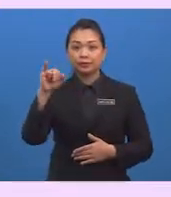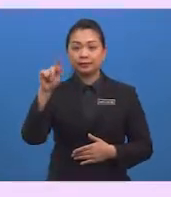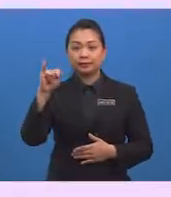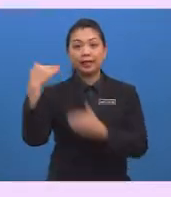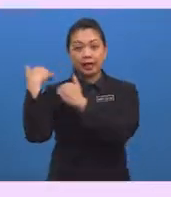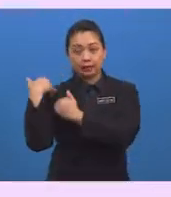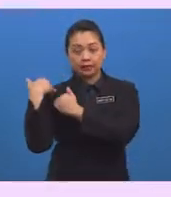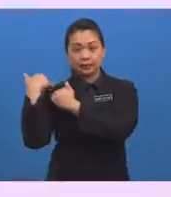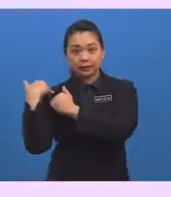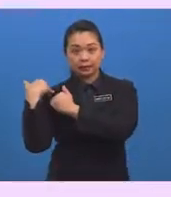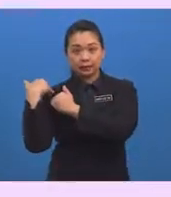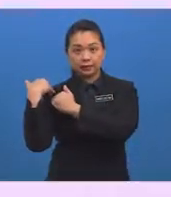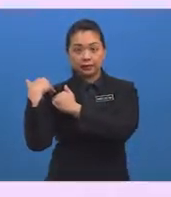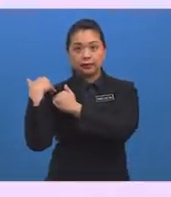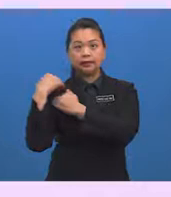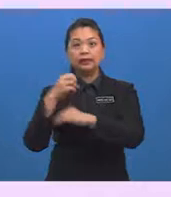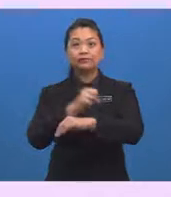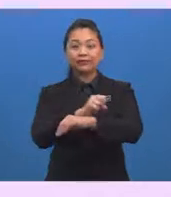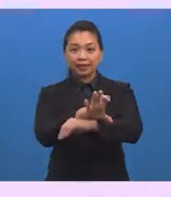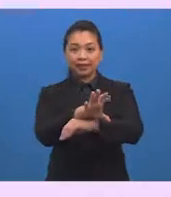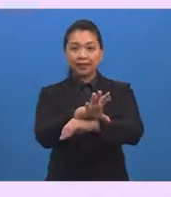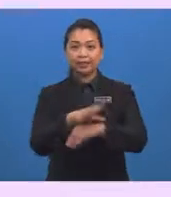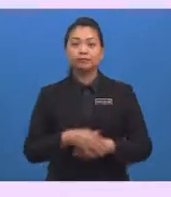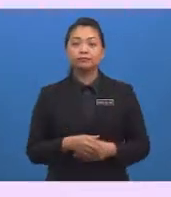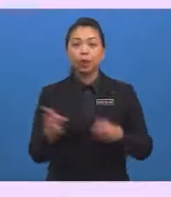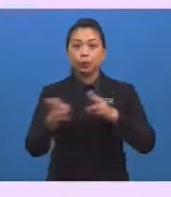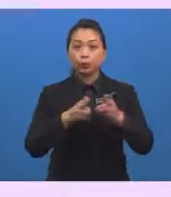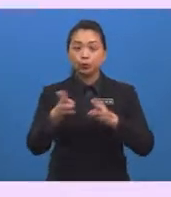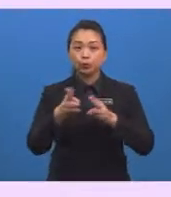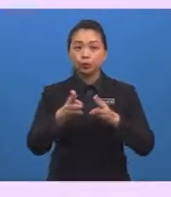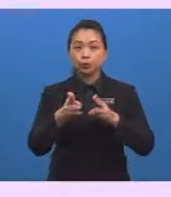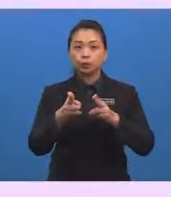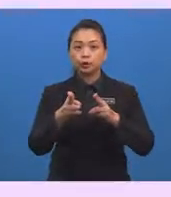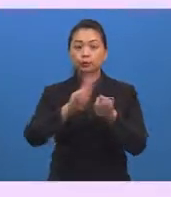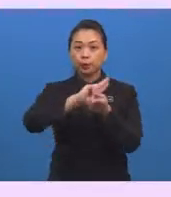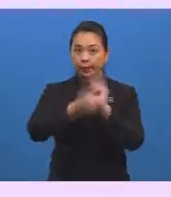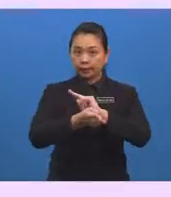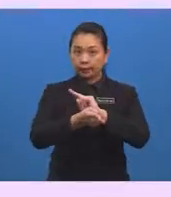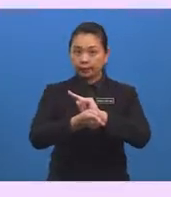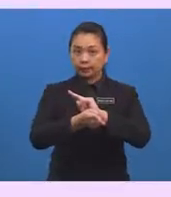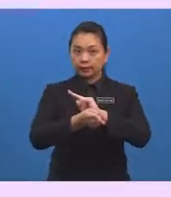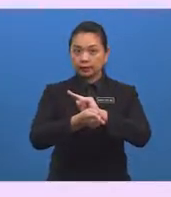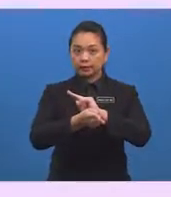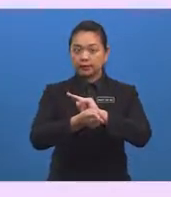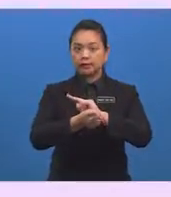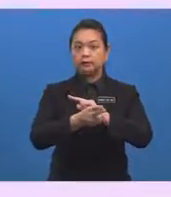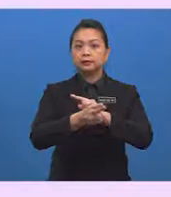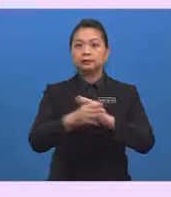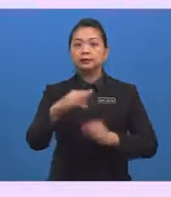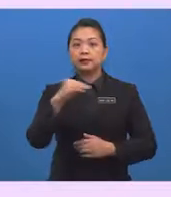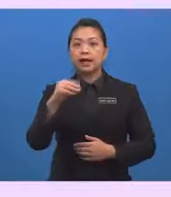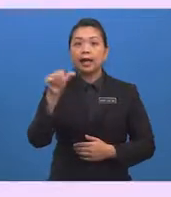accountability, efektif dan efisien, pengurusan, perubahan serta pengamanahan dan